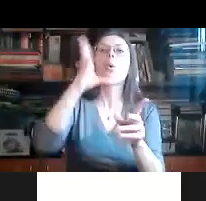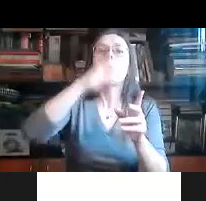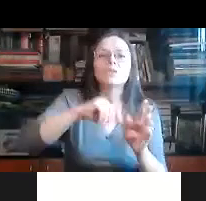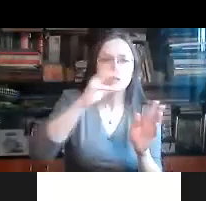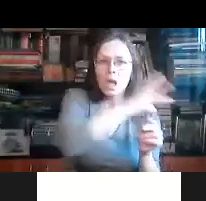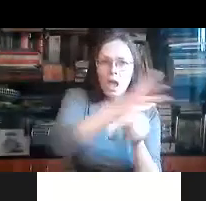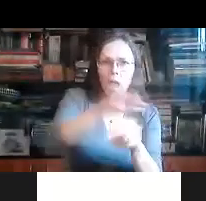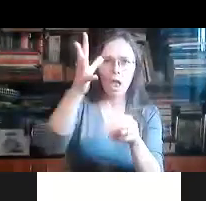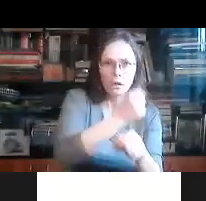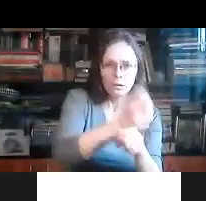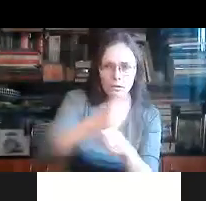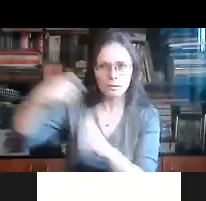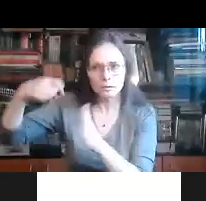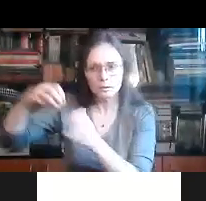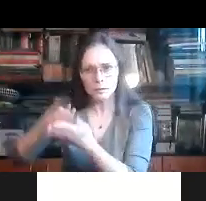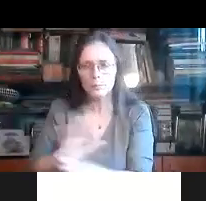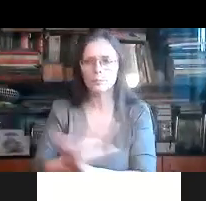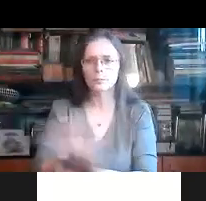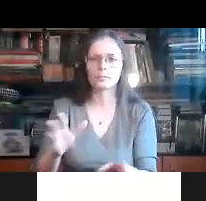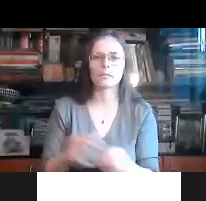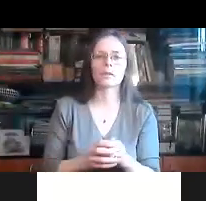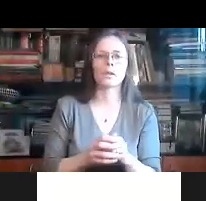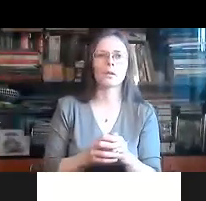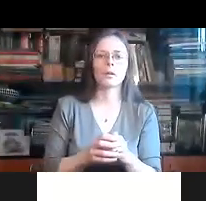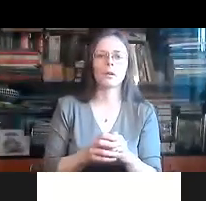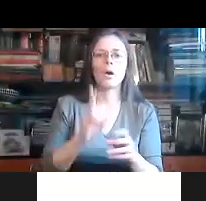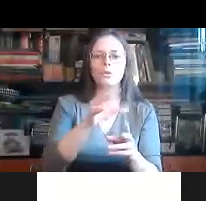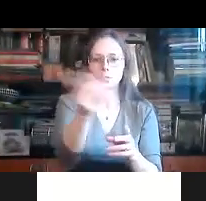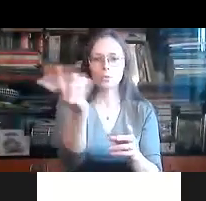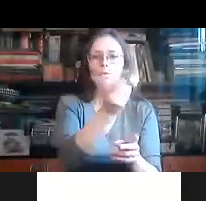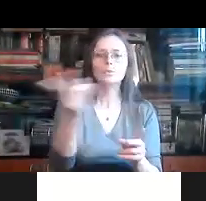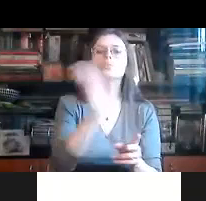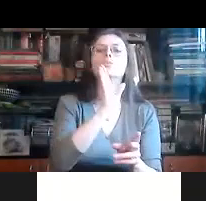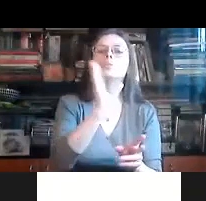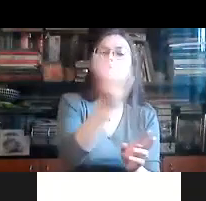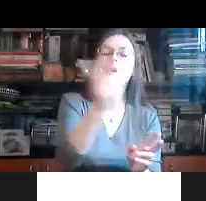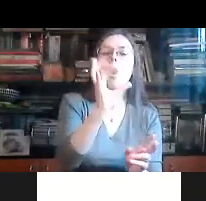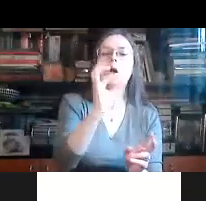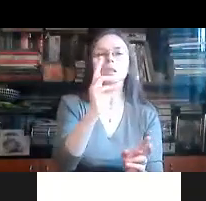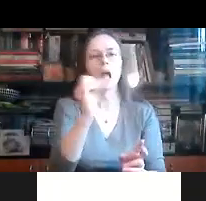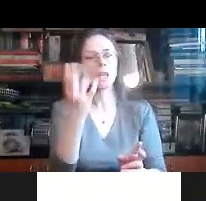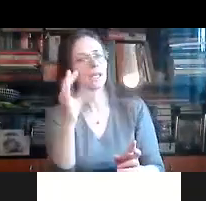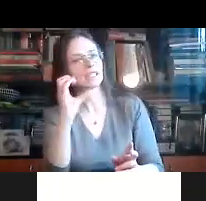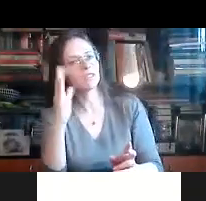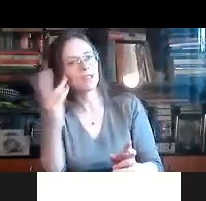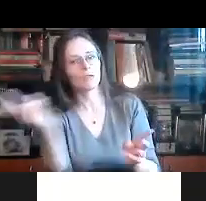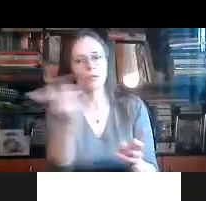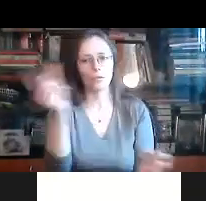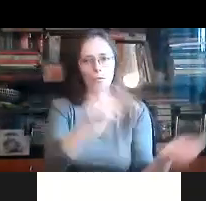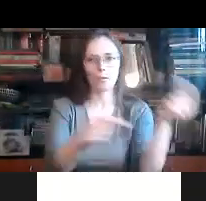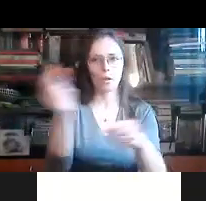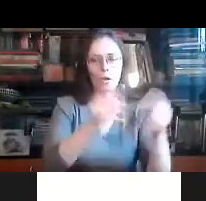там, ну, мы общаемся, да, и тут, ну, риск минимальный, скажем, а то тут задействовано много